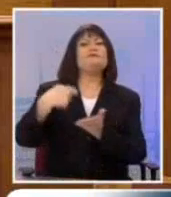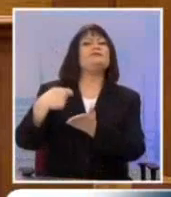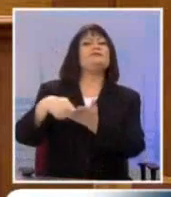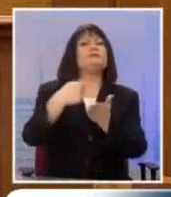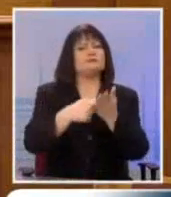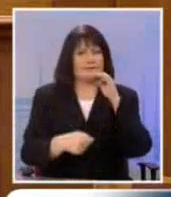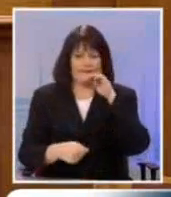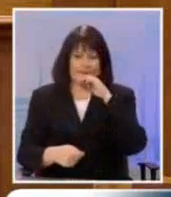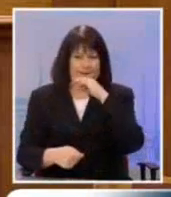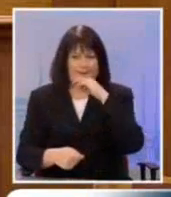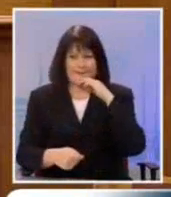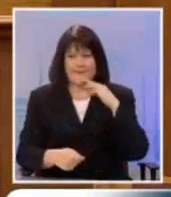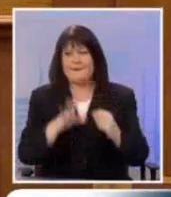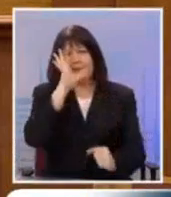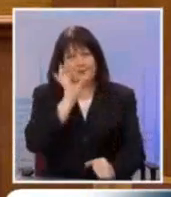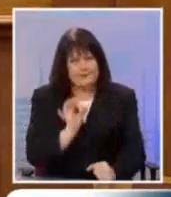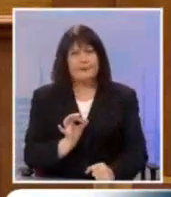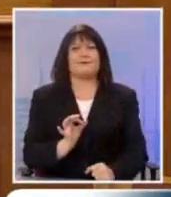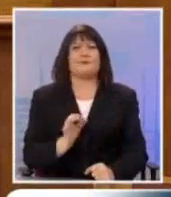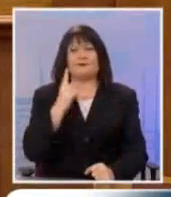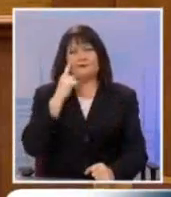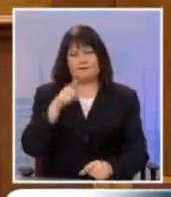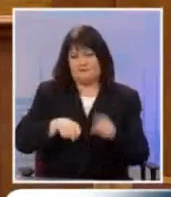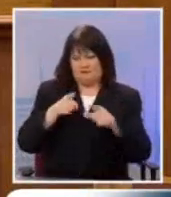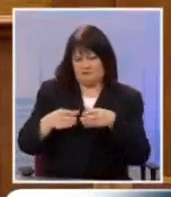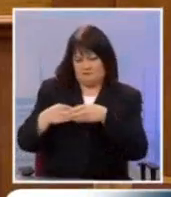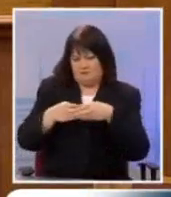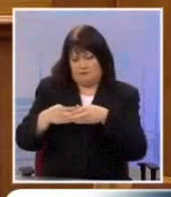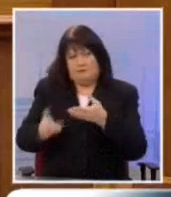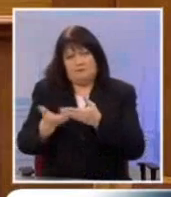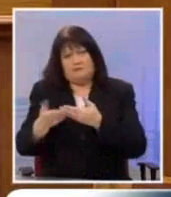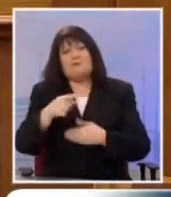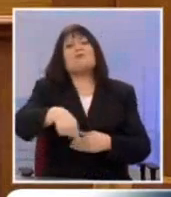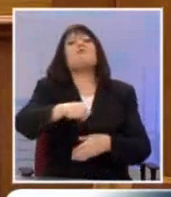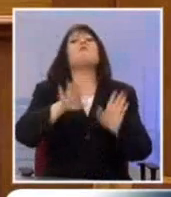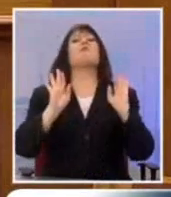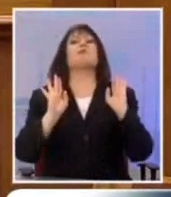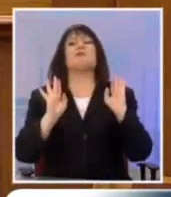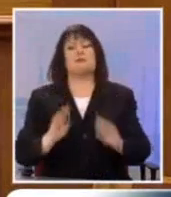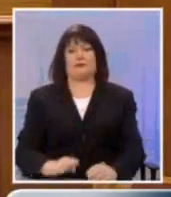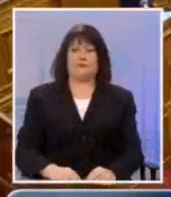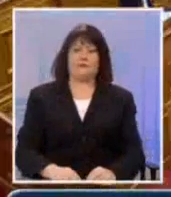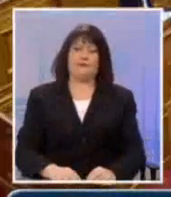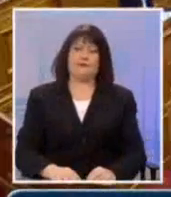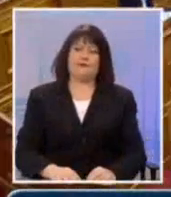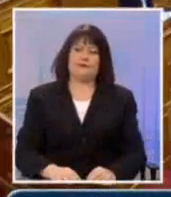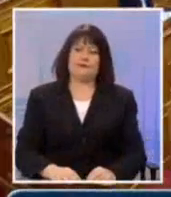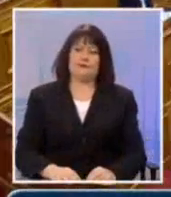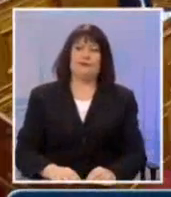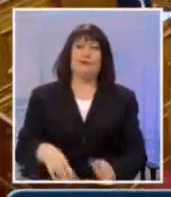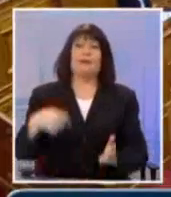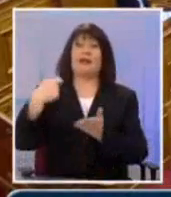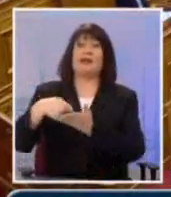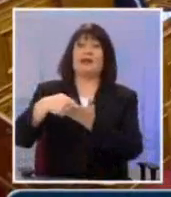που φαίνεται πραγματικά η ταξική η φύση αυτού του προϋπολογισμού. Η σχέση